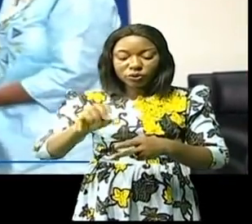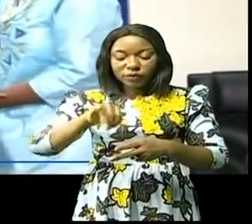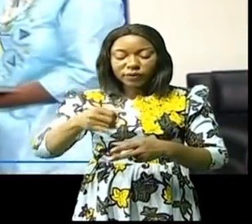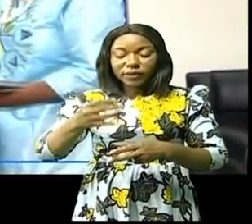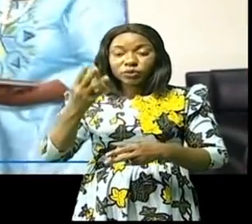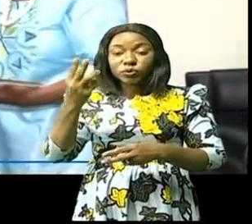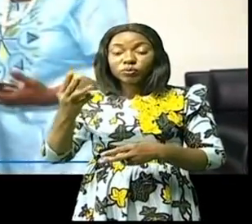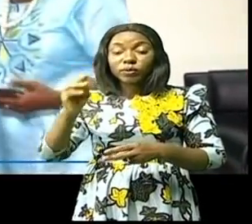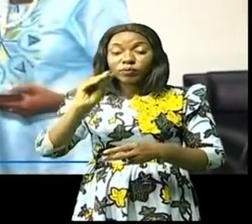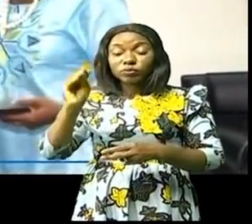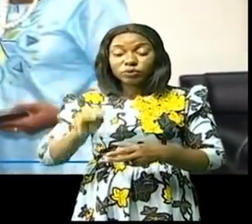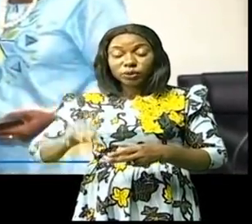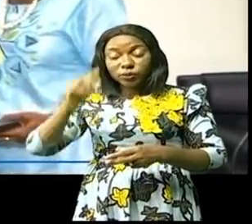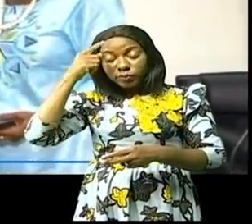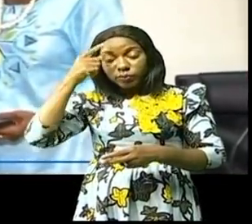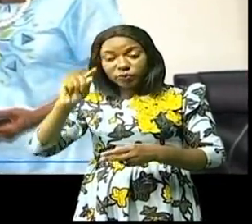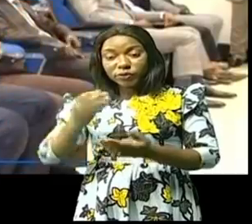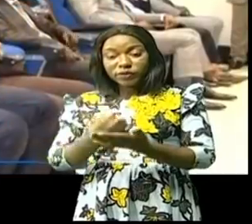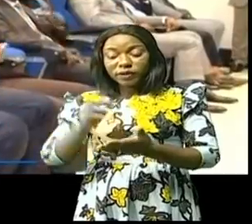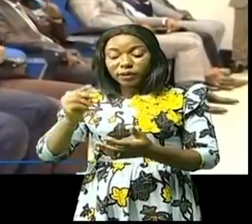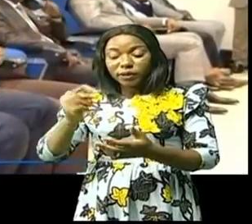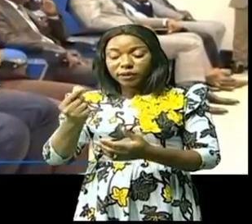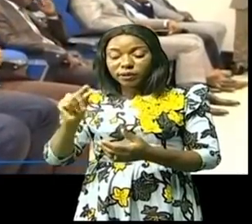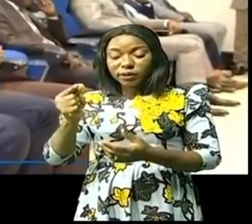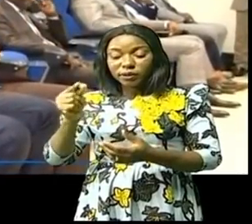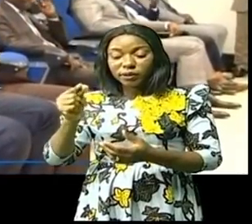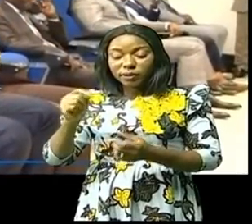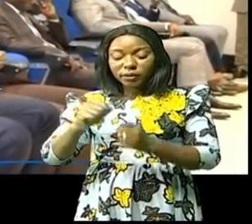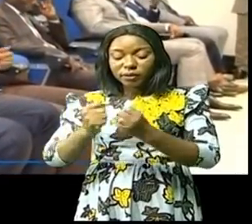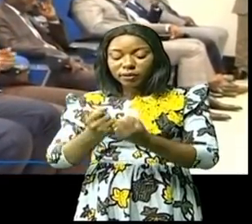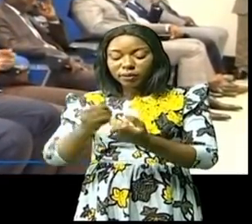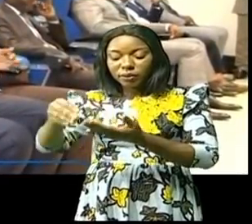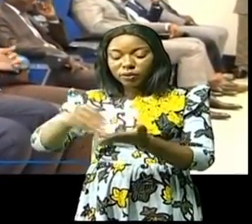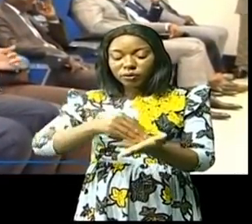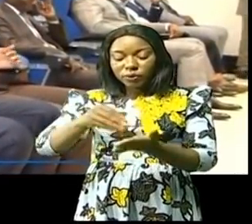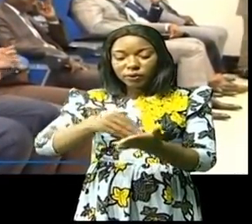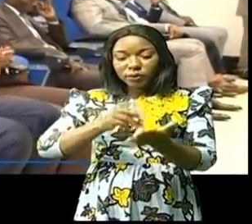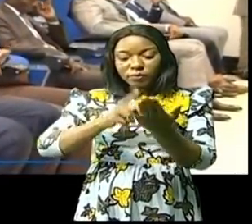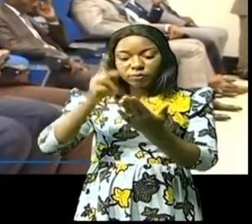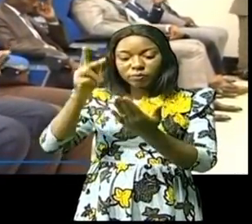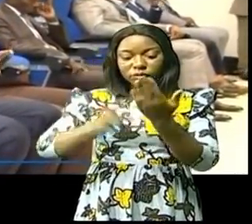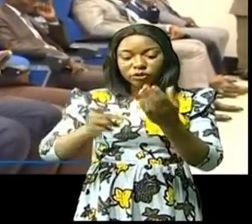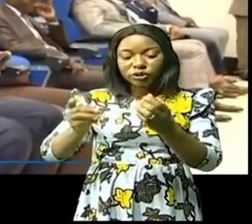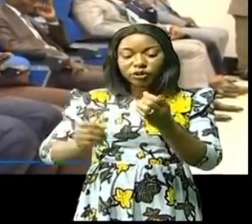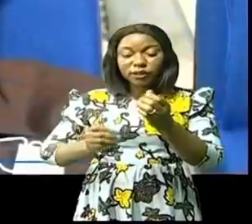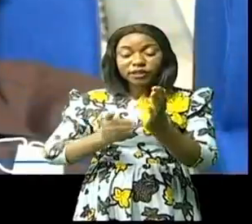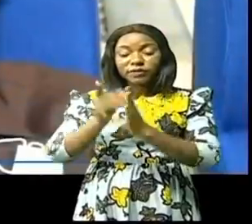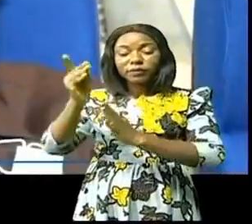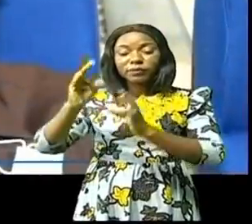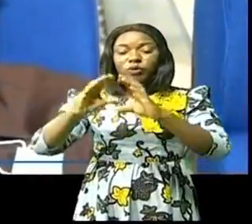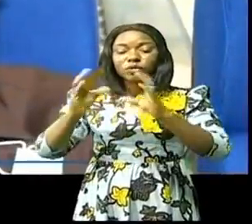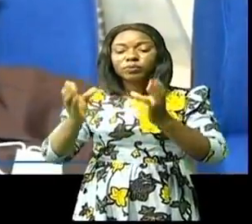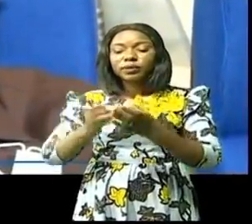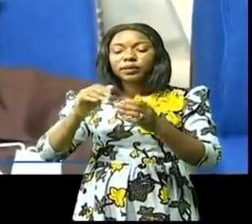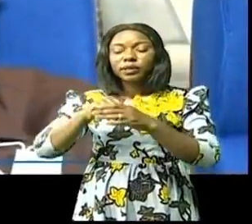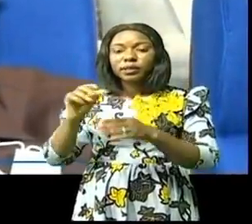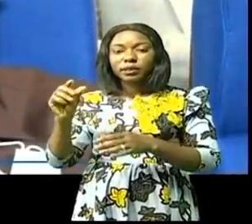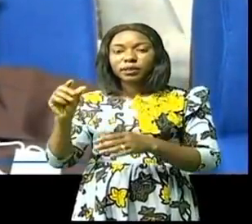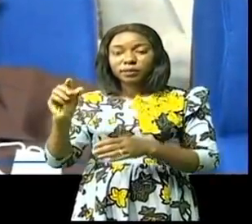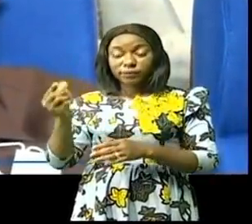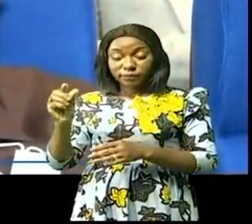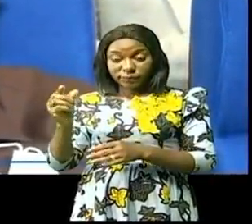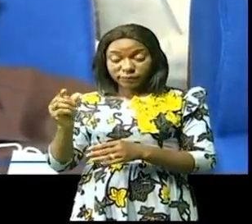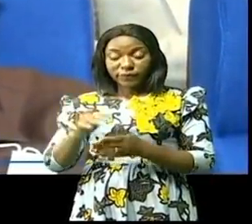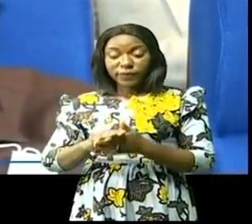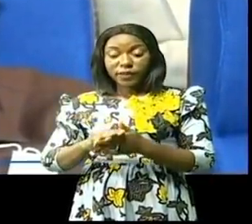0,3% du chiffre d'affaires des sociétés minières pour contribution au projet de développement communautaire dans les secteurs miniers.